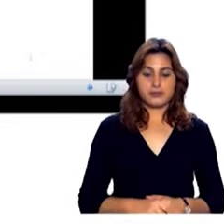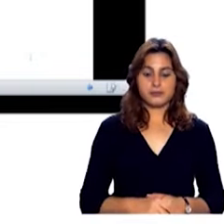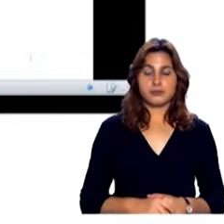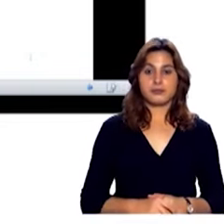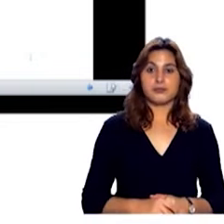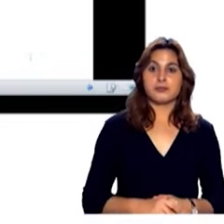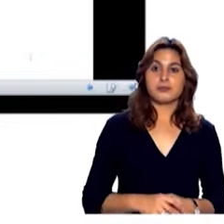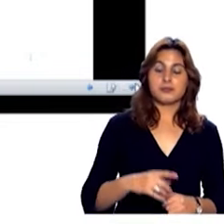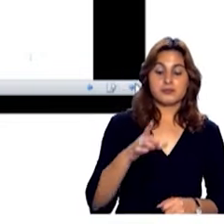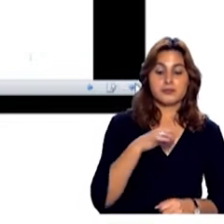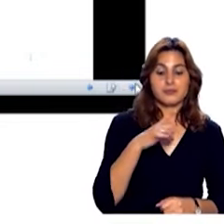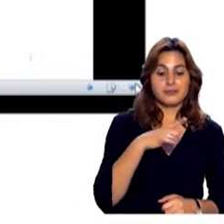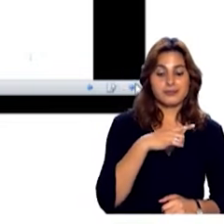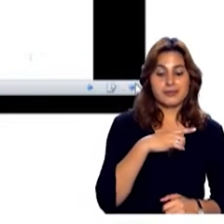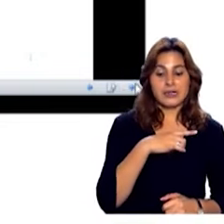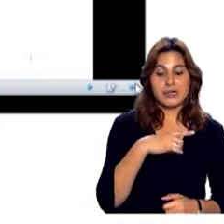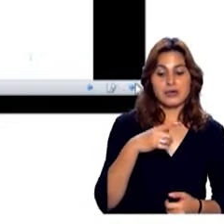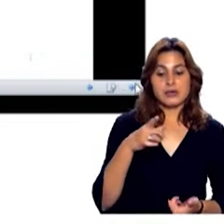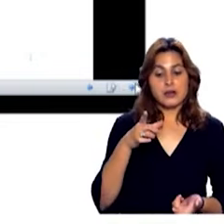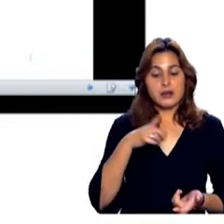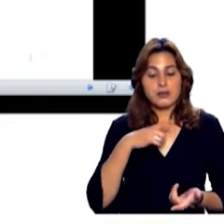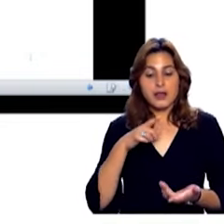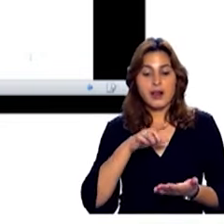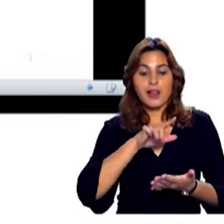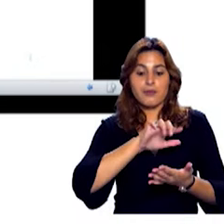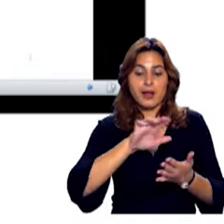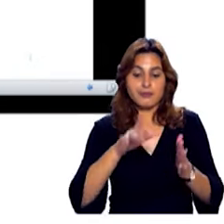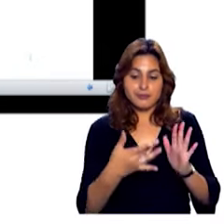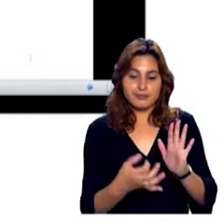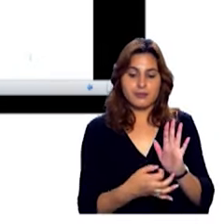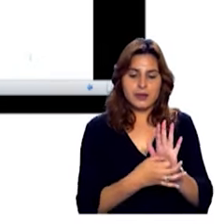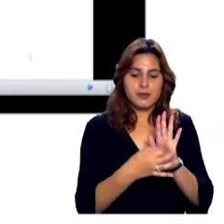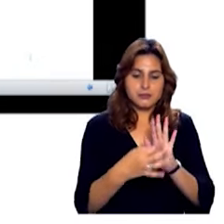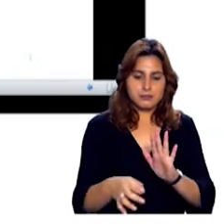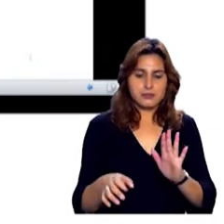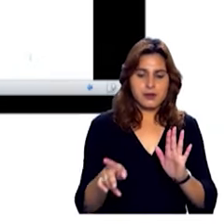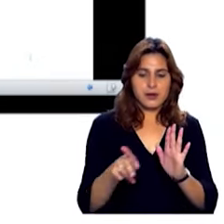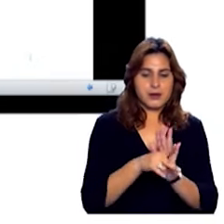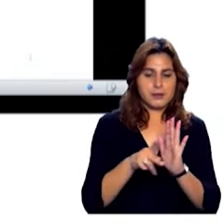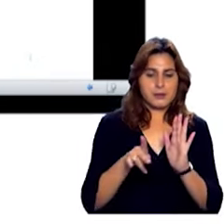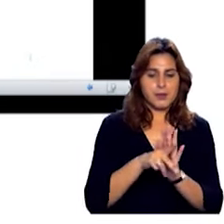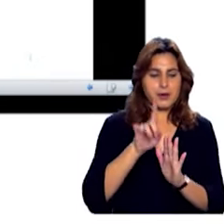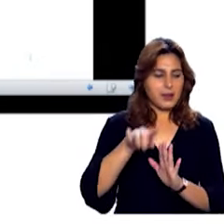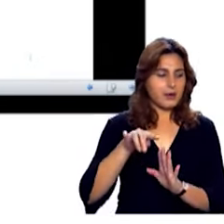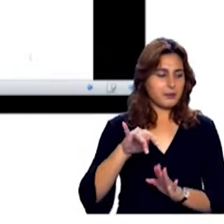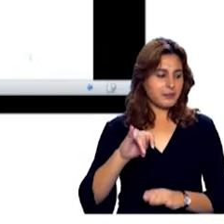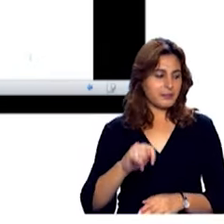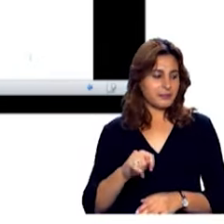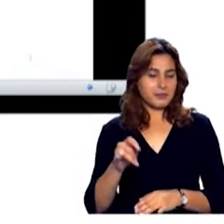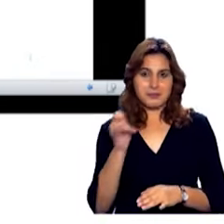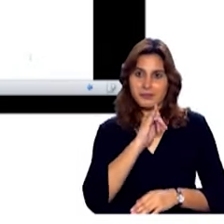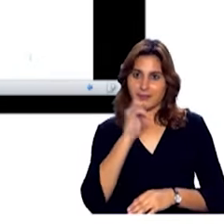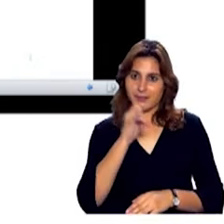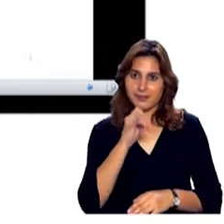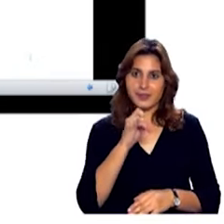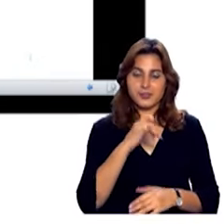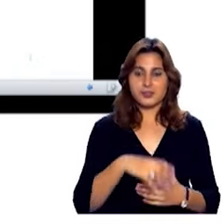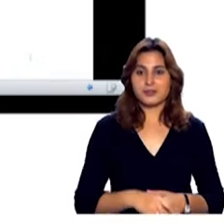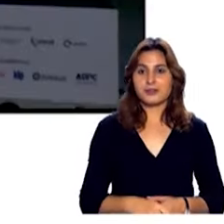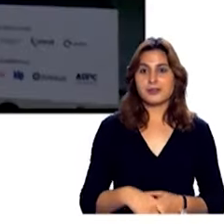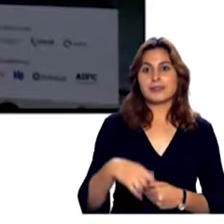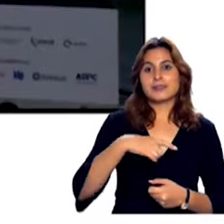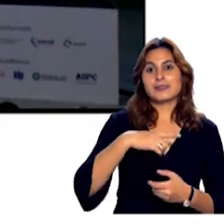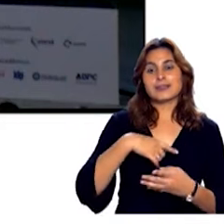chiesto di affrontare TRE argomenti sulla corte di cassazione Italian Quali sono le funzioni Quali sono